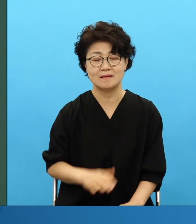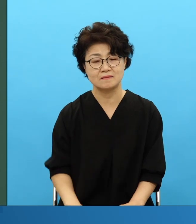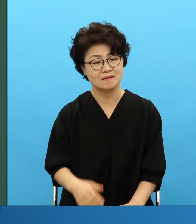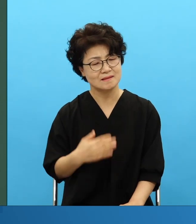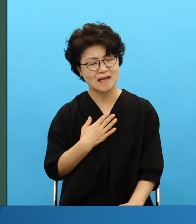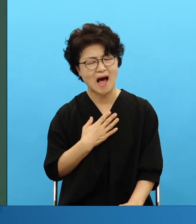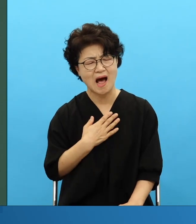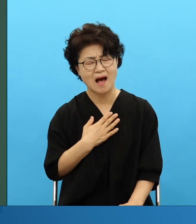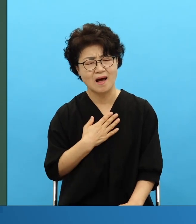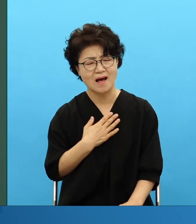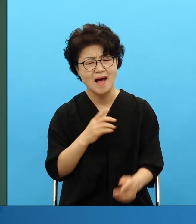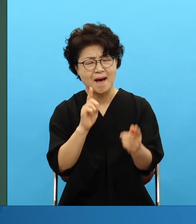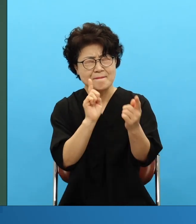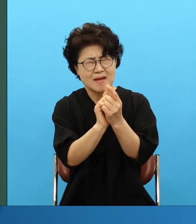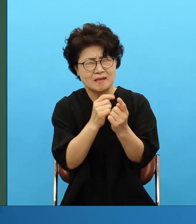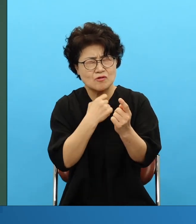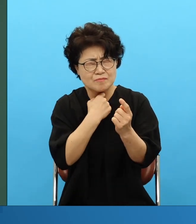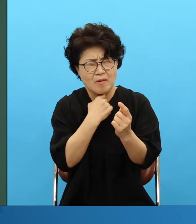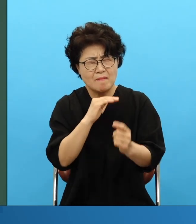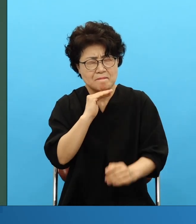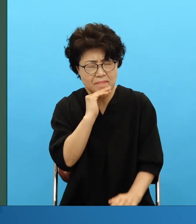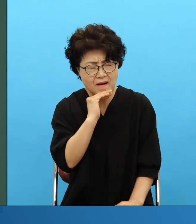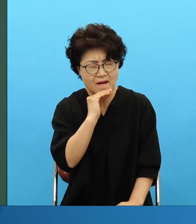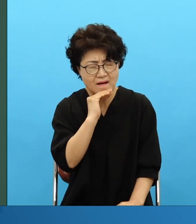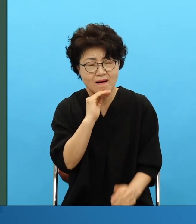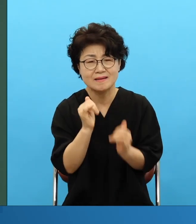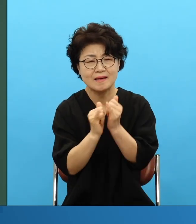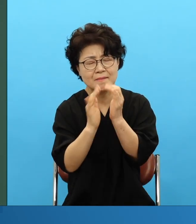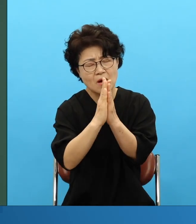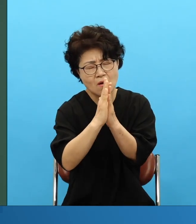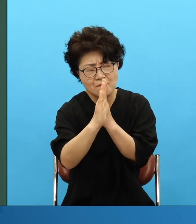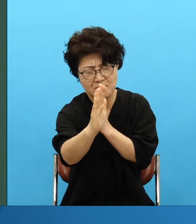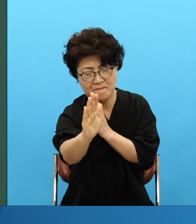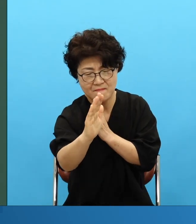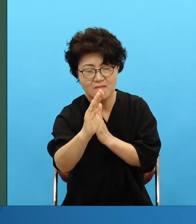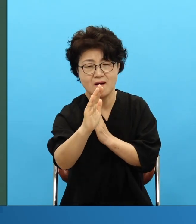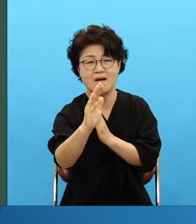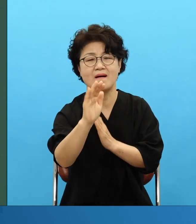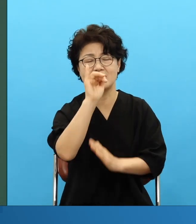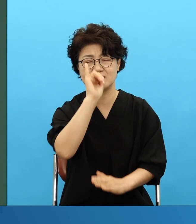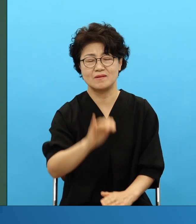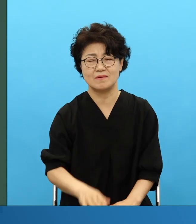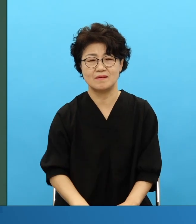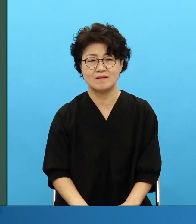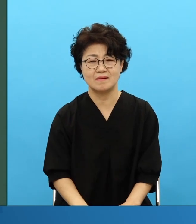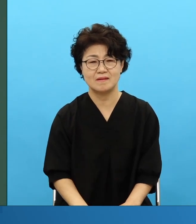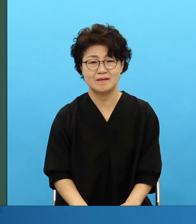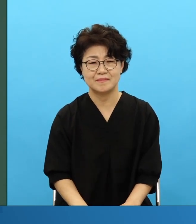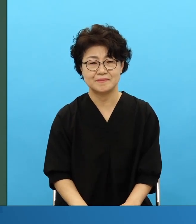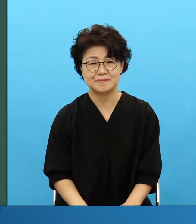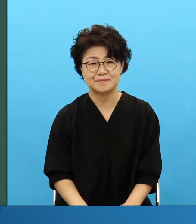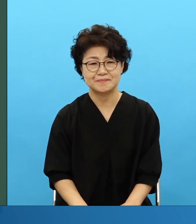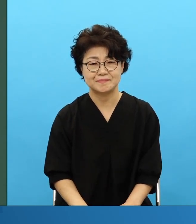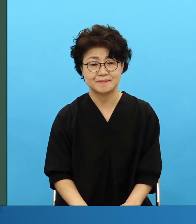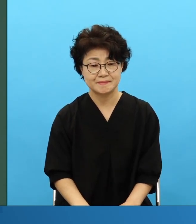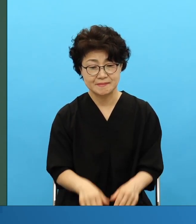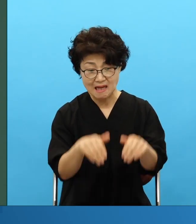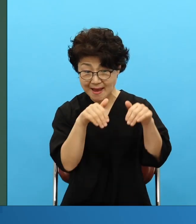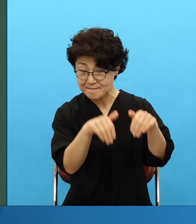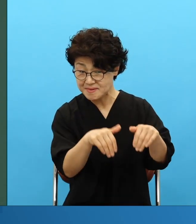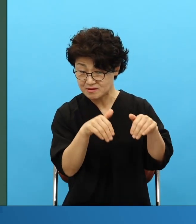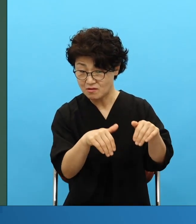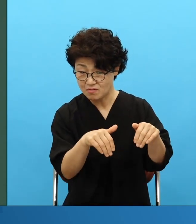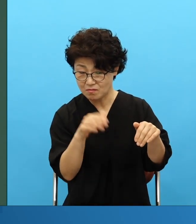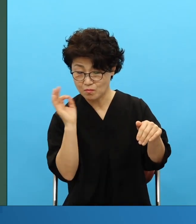the secretaries know there are lines of people that haven't met me yet. They want to meet me. 그리고 비서들이 보고 어떤 건 우리가 찾아가요. And